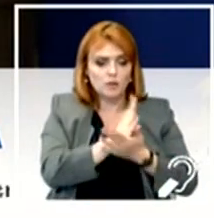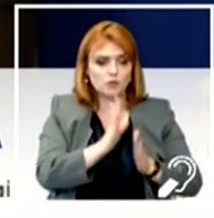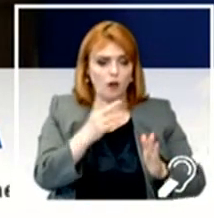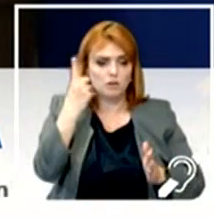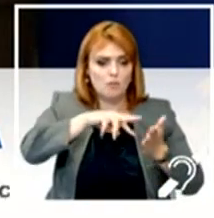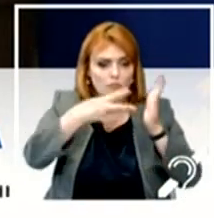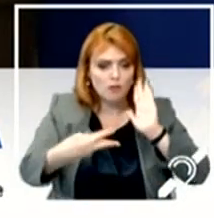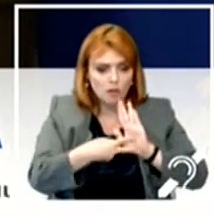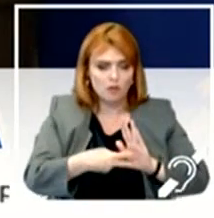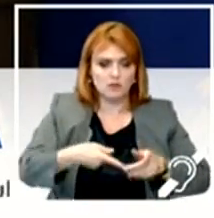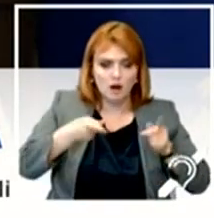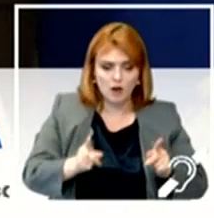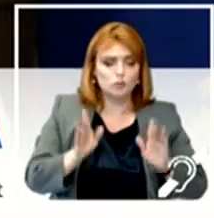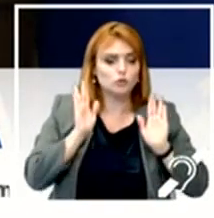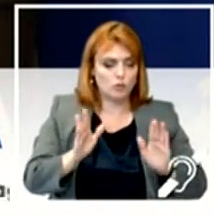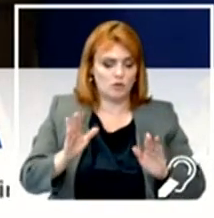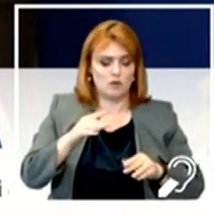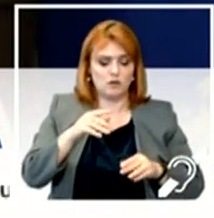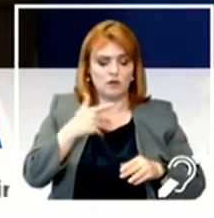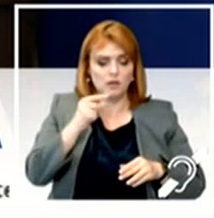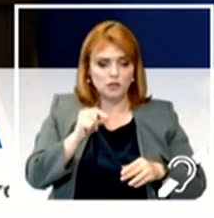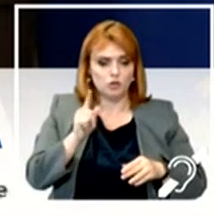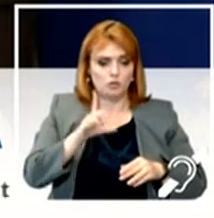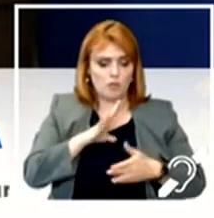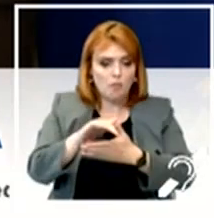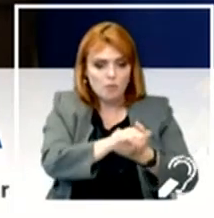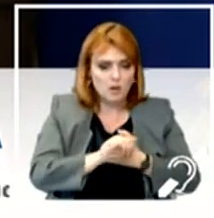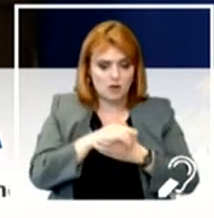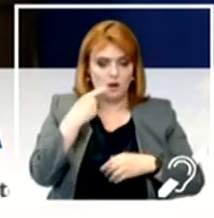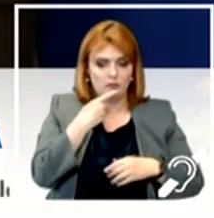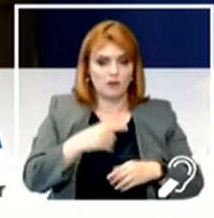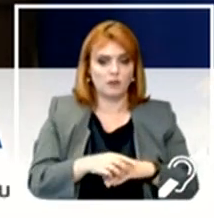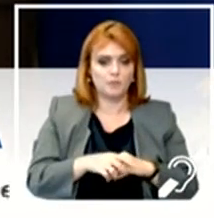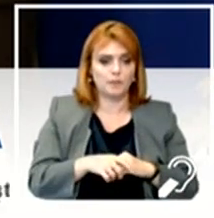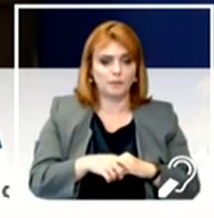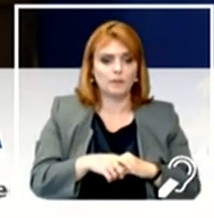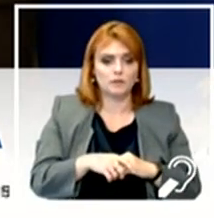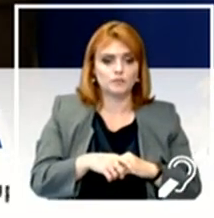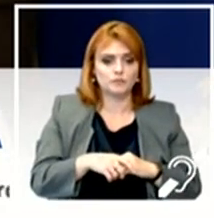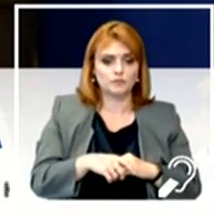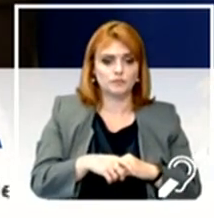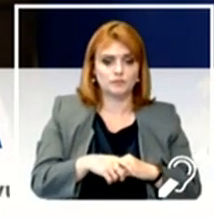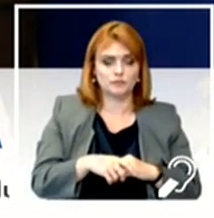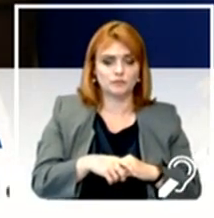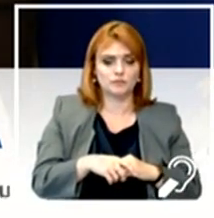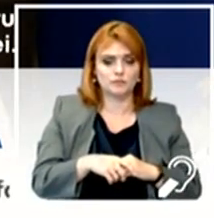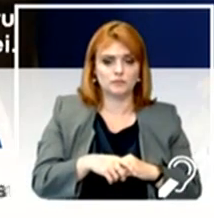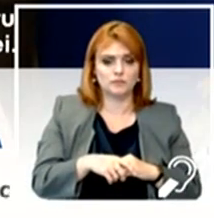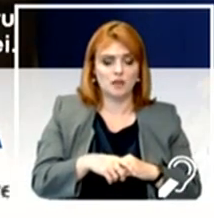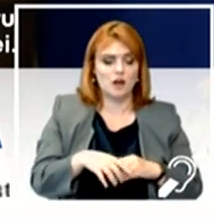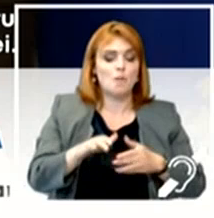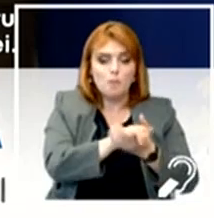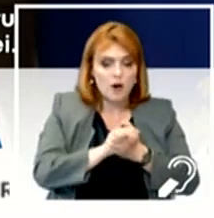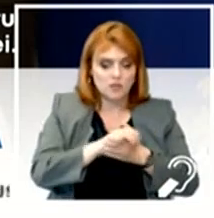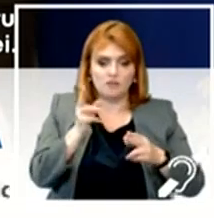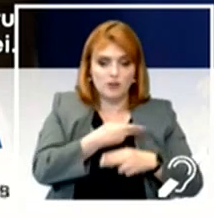of course 100% of justice. And there will be no reliable peace without justice. And I thank